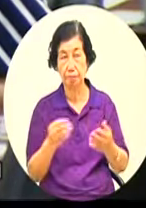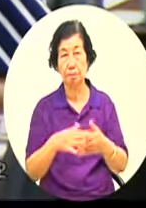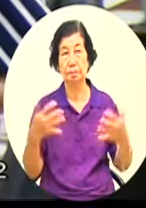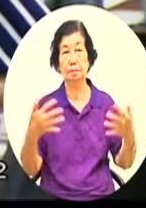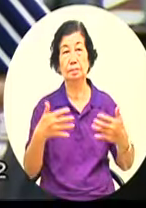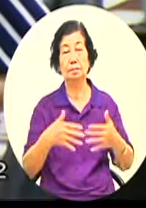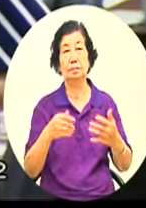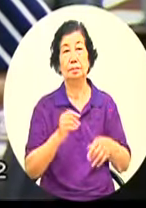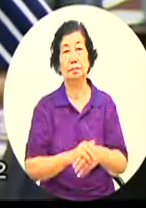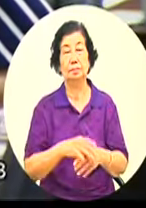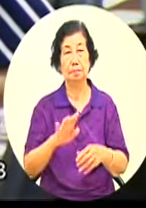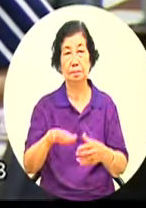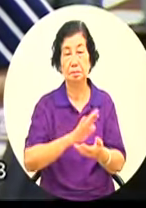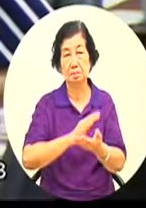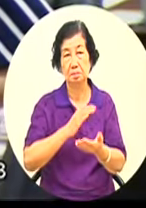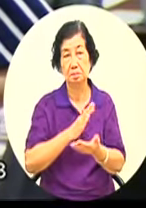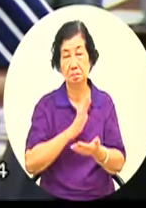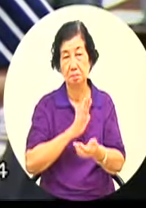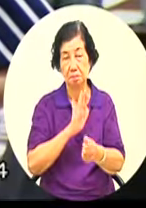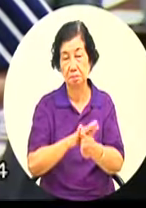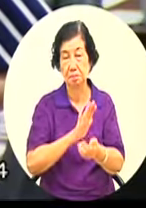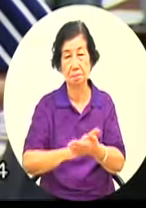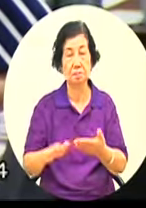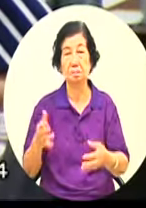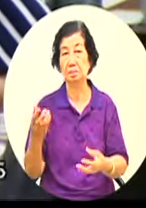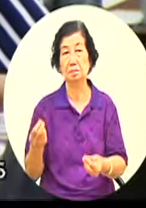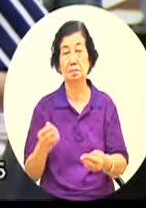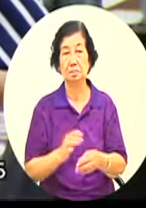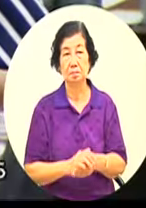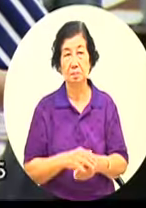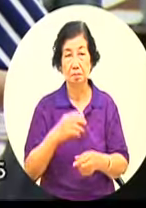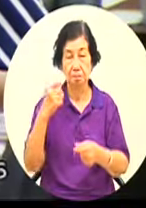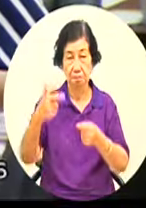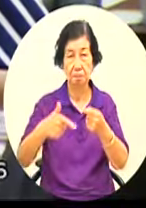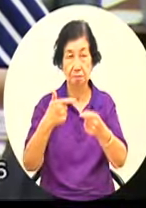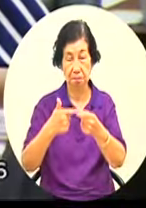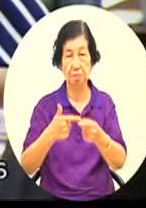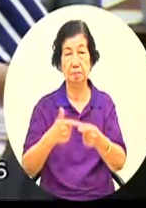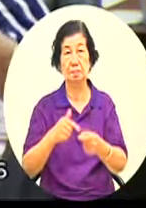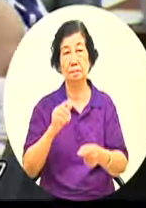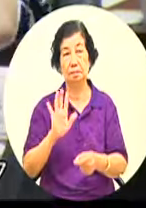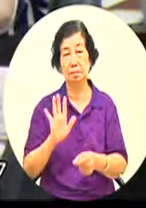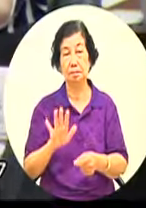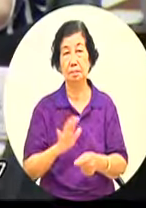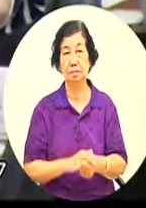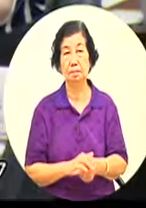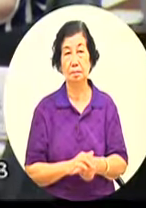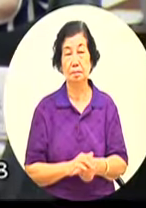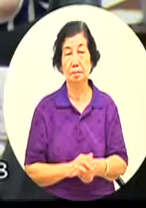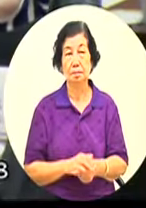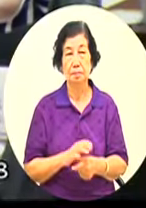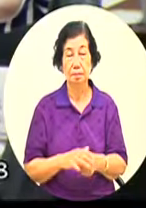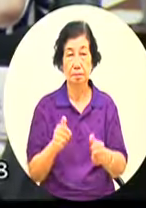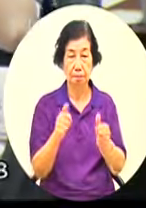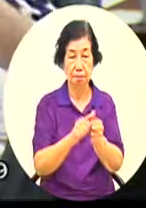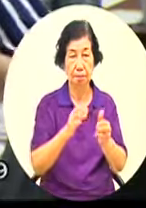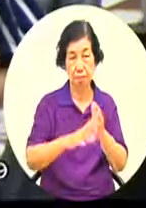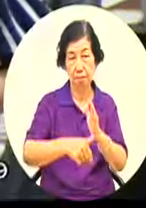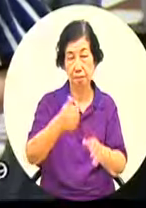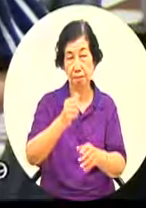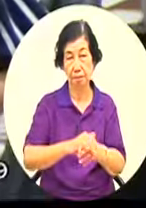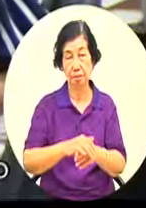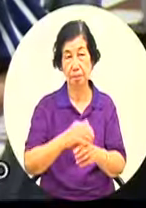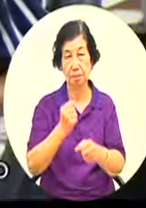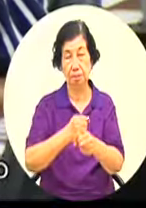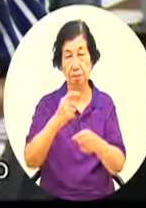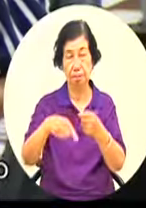来都没有解决哦。这也迈入到第六年了，那范局长也来了一年多了，所